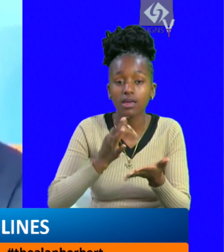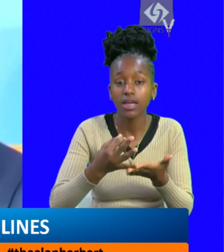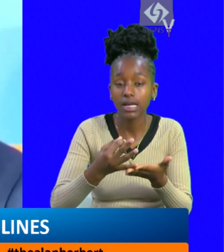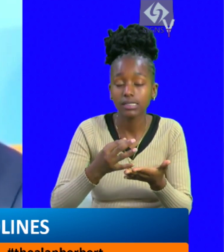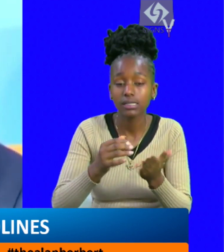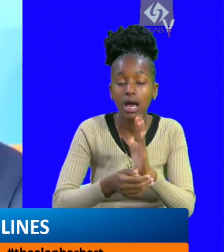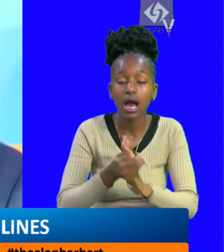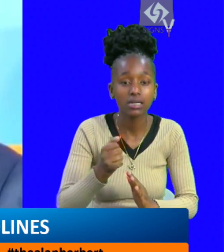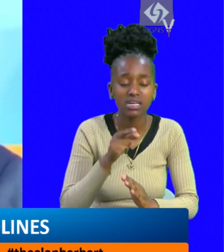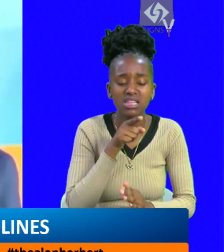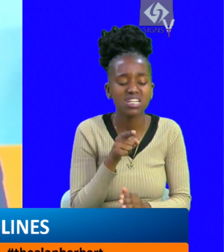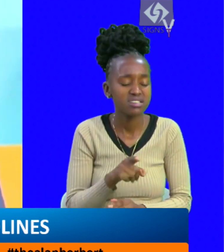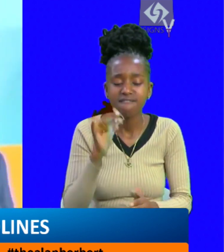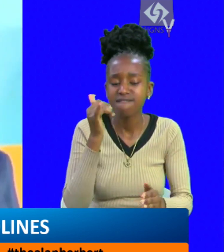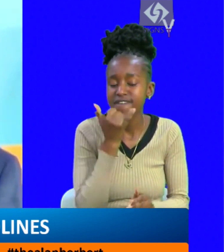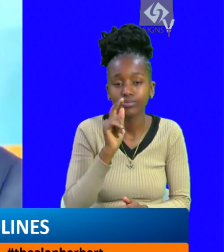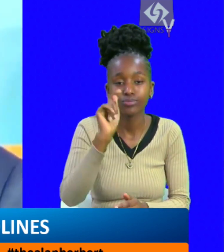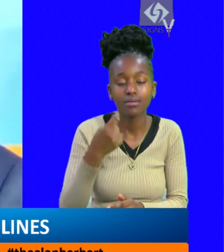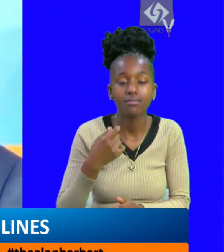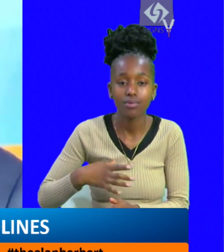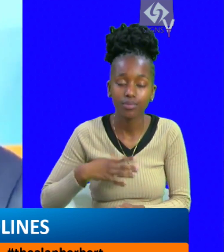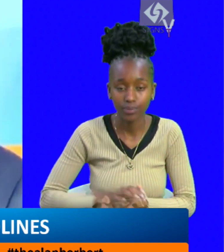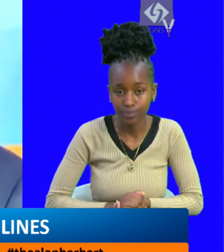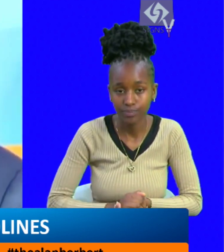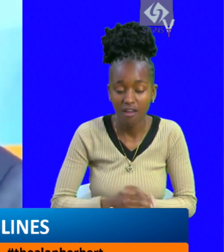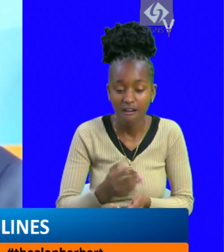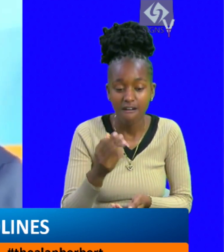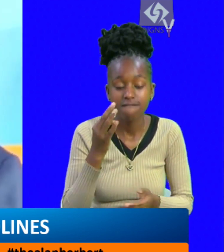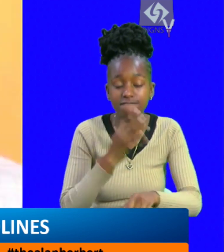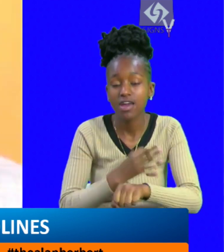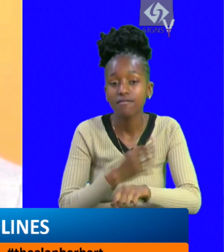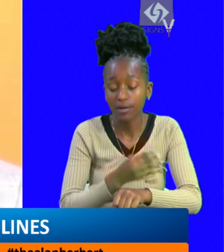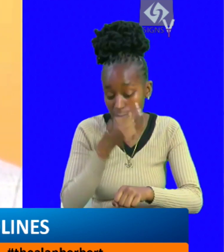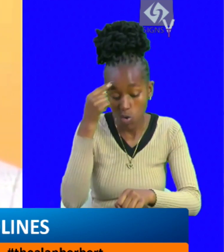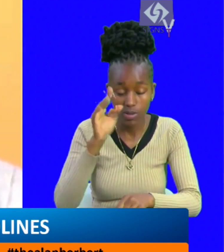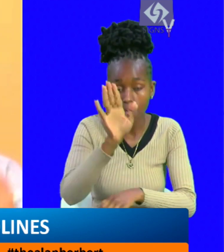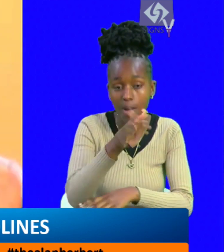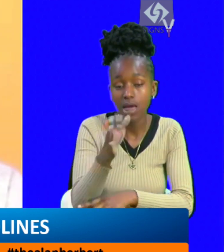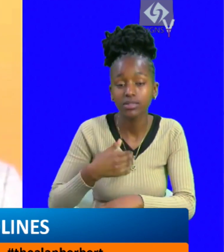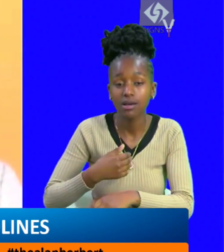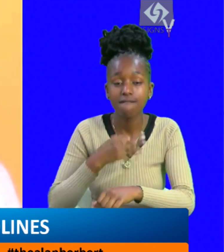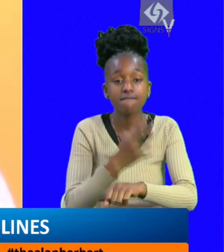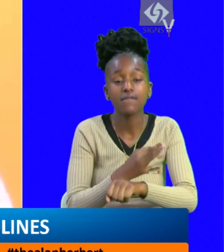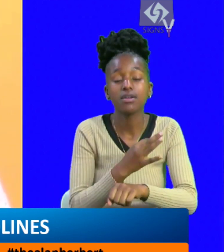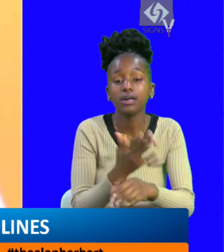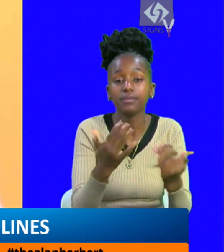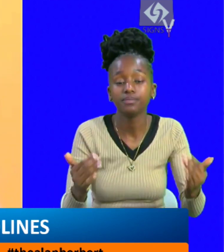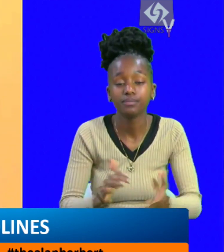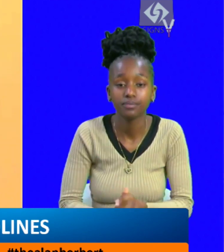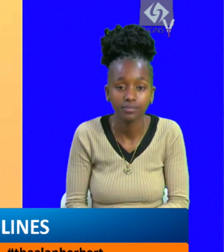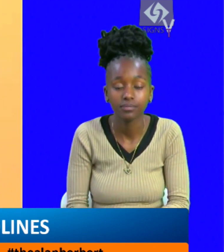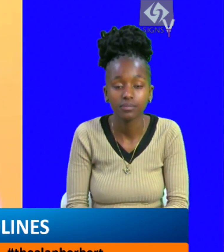kotini kuhusu Finance Act. Sababu ilichanganywa na mambo mingi na ikufuata